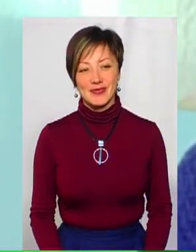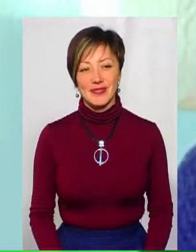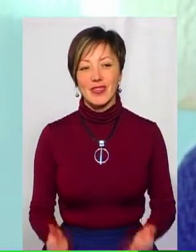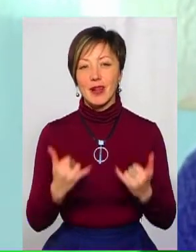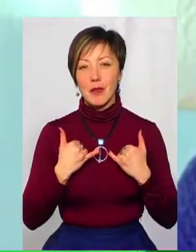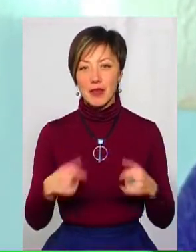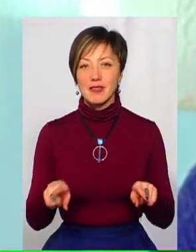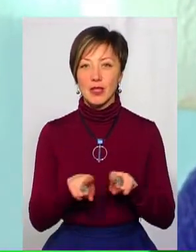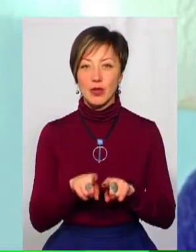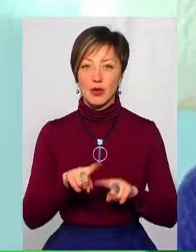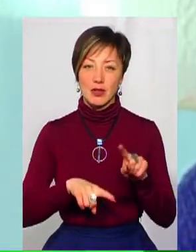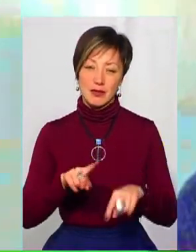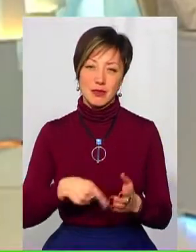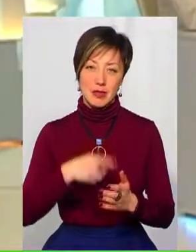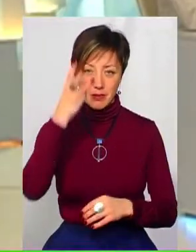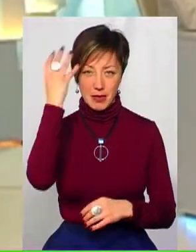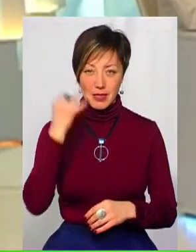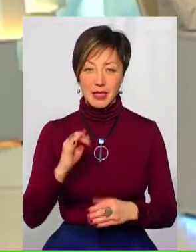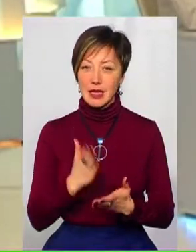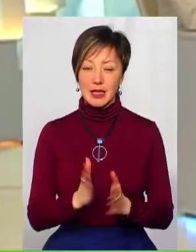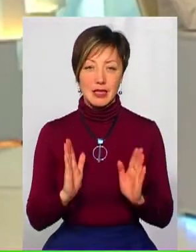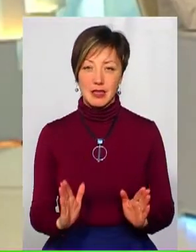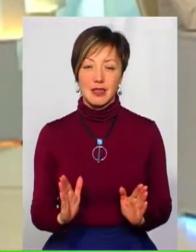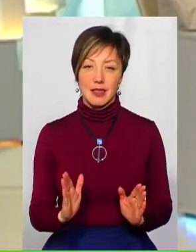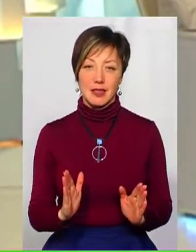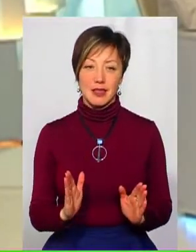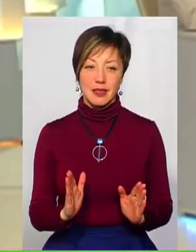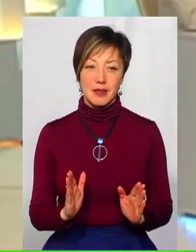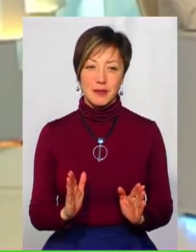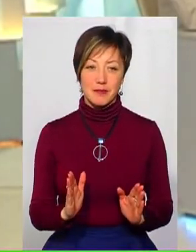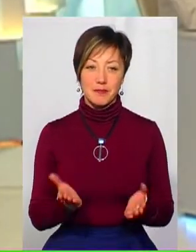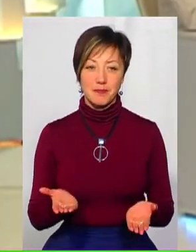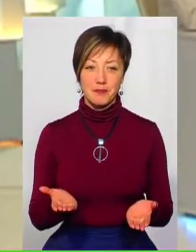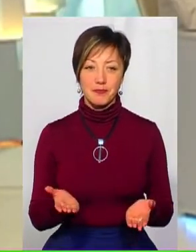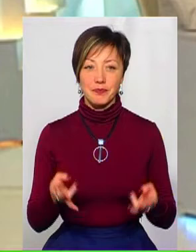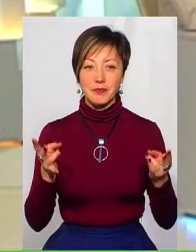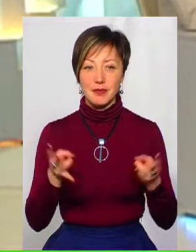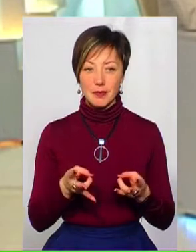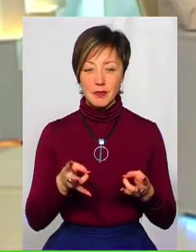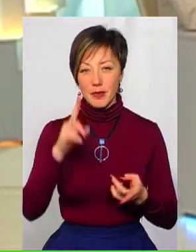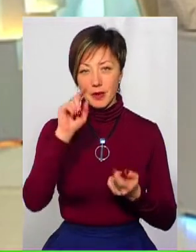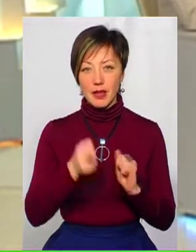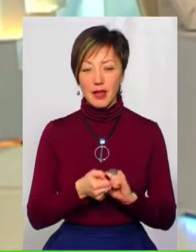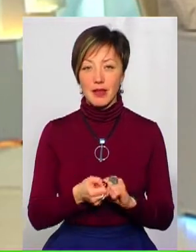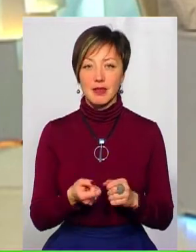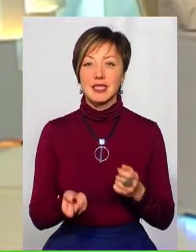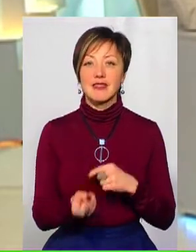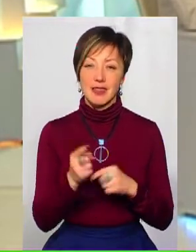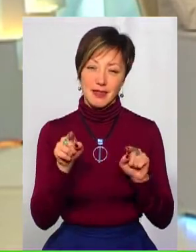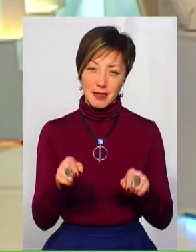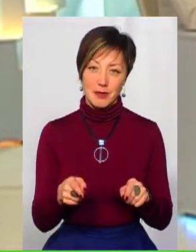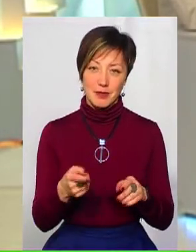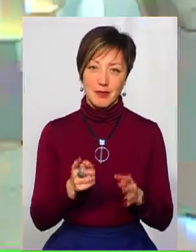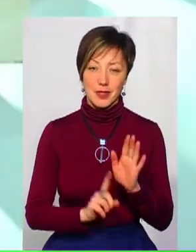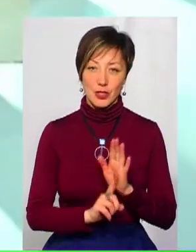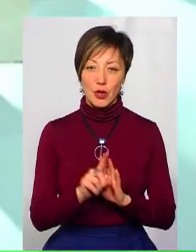мене все одно альма-матір – це Хмельницький, він і є тільки. І, ну, тобто, треба ж пам'ятати місця, де ти, звідки ти прийшов. Тут були мої